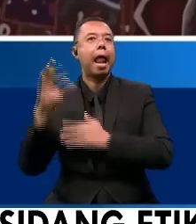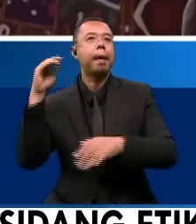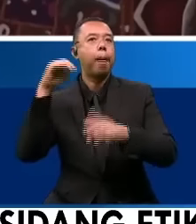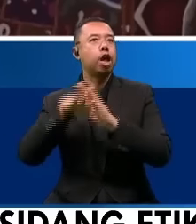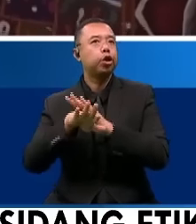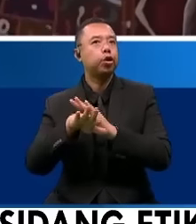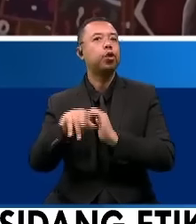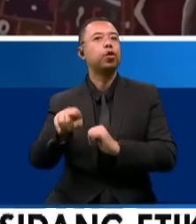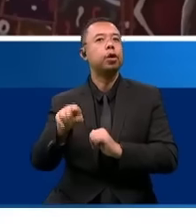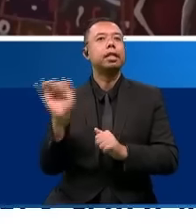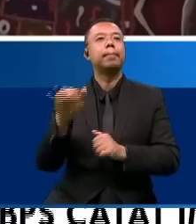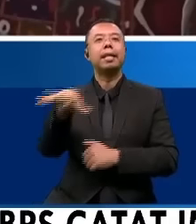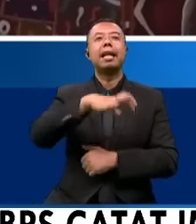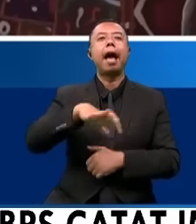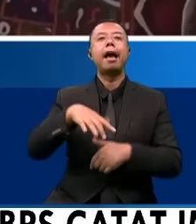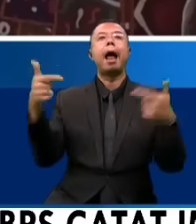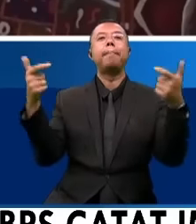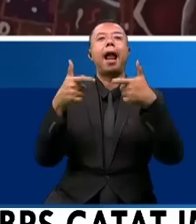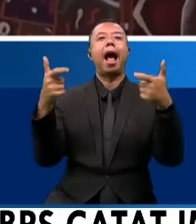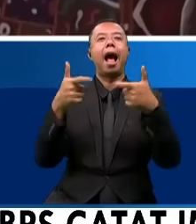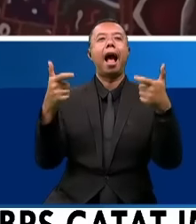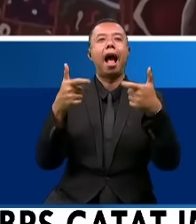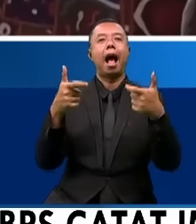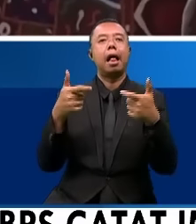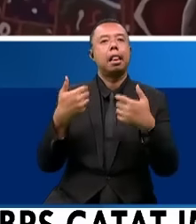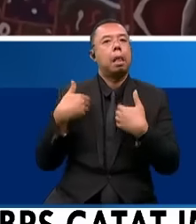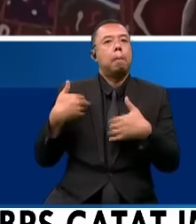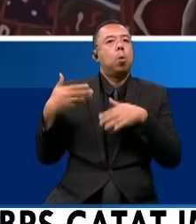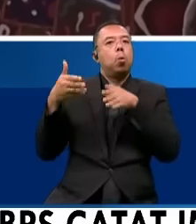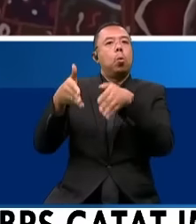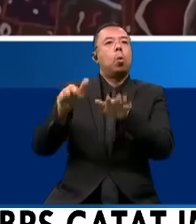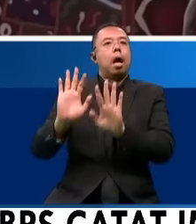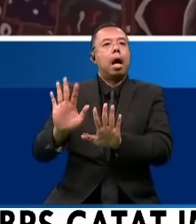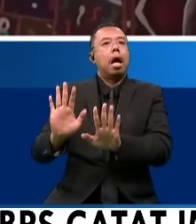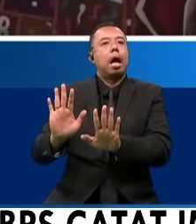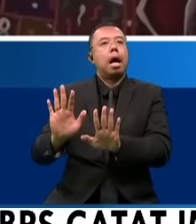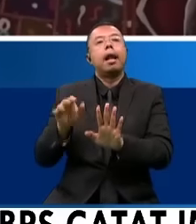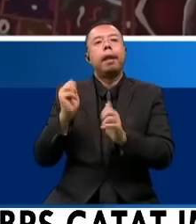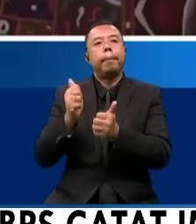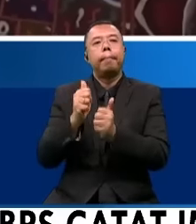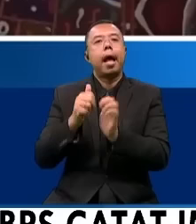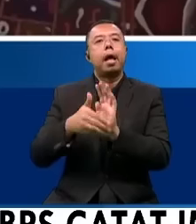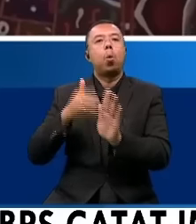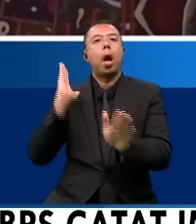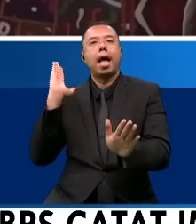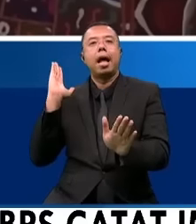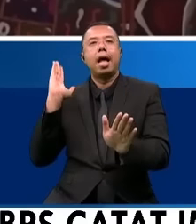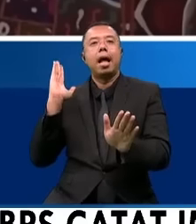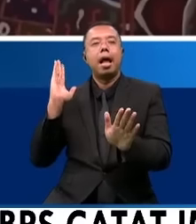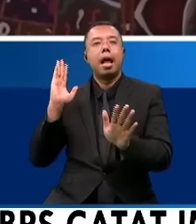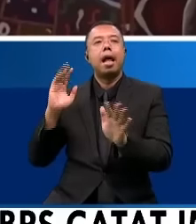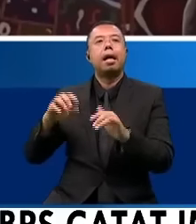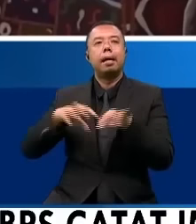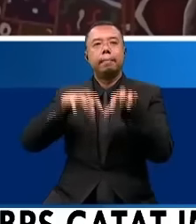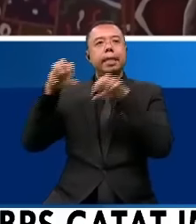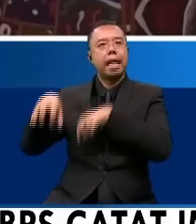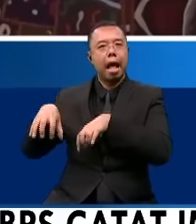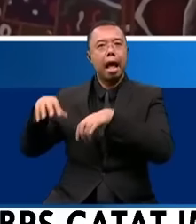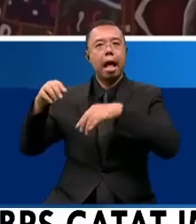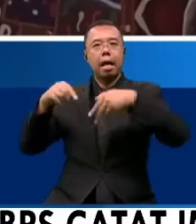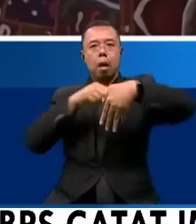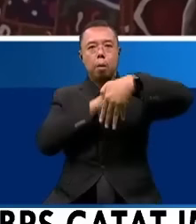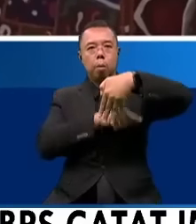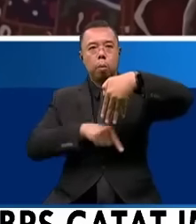semacam War Zone sehingga ee mereka lebih baik menghindar itu yang nomor satu nomor dua dalam konteks e pelayaran